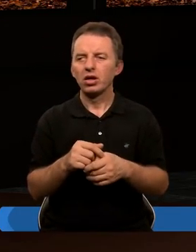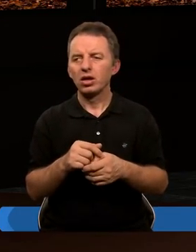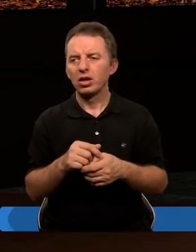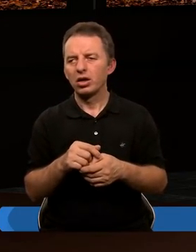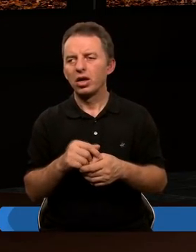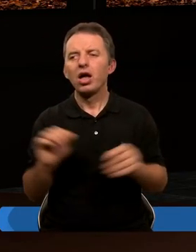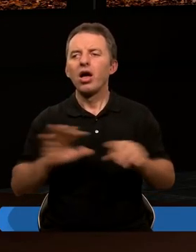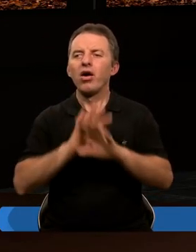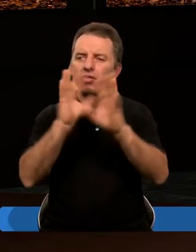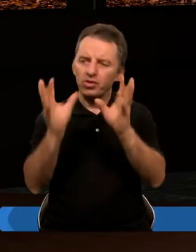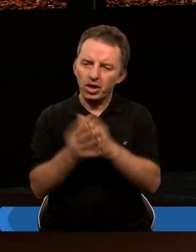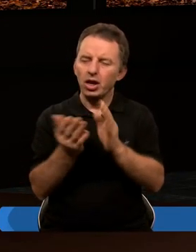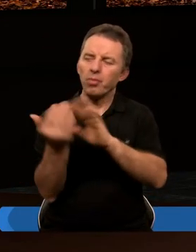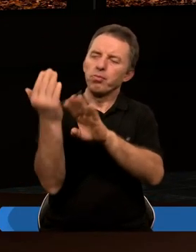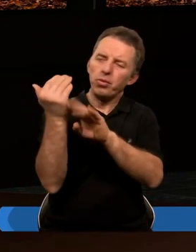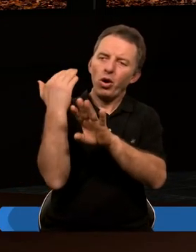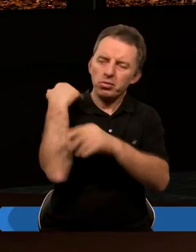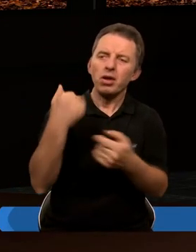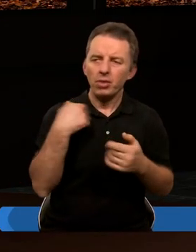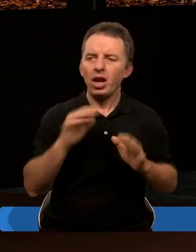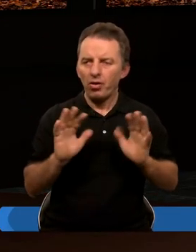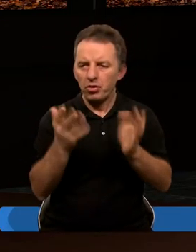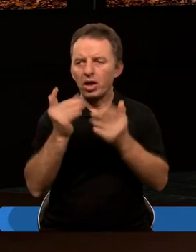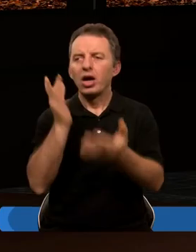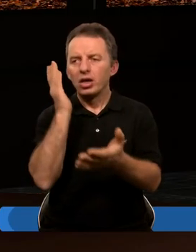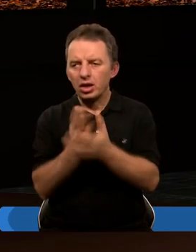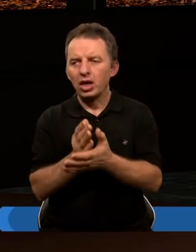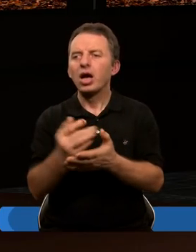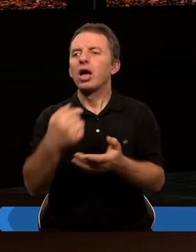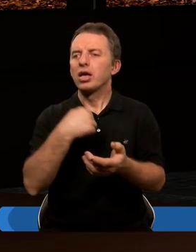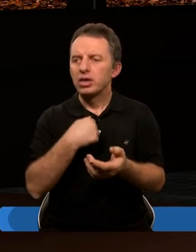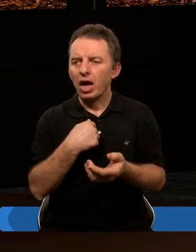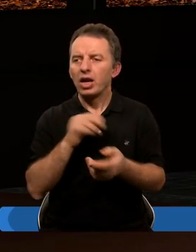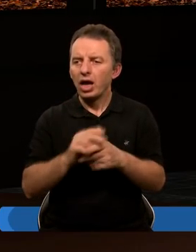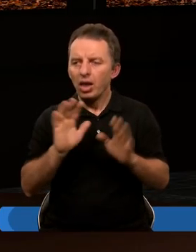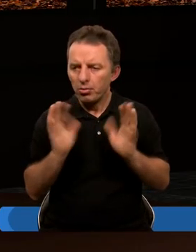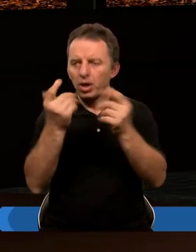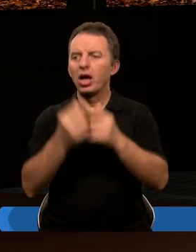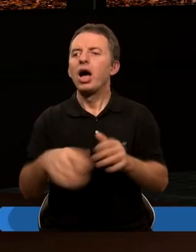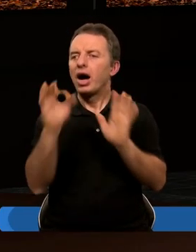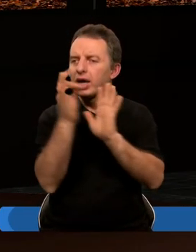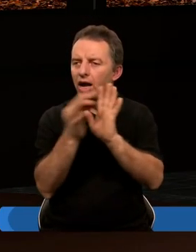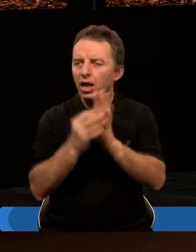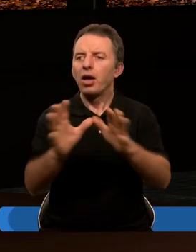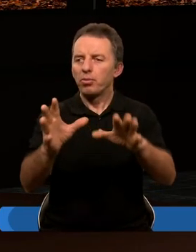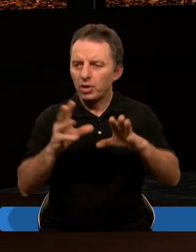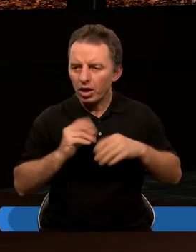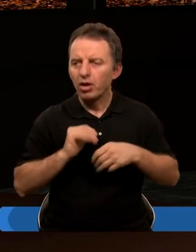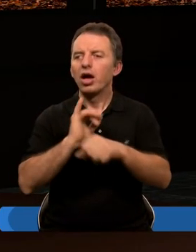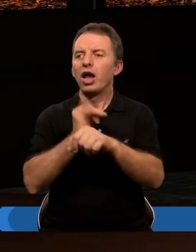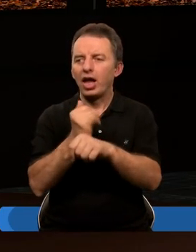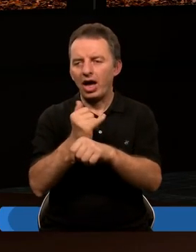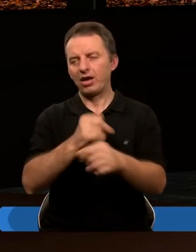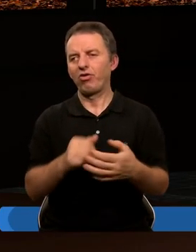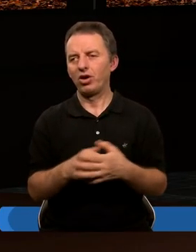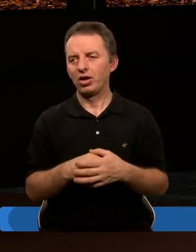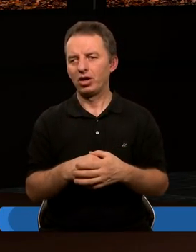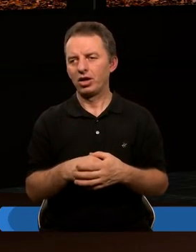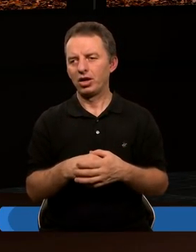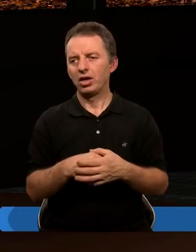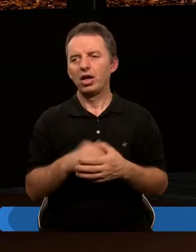i wszyscy poprzedni byli buntownicy. Tylko ja na ten bunt regularnie przyjmuję lekarstwo.